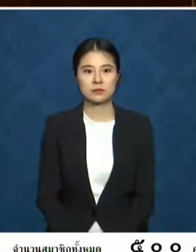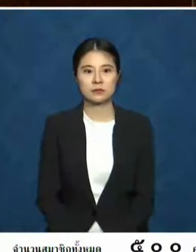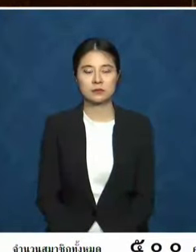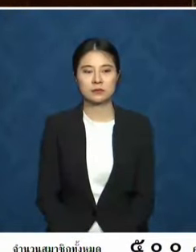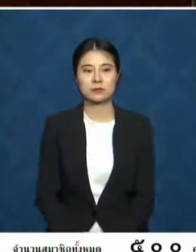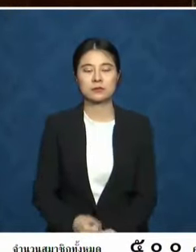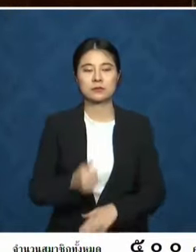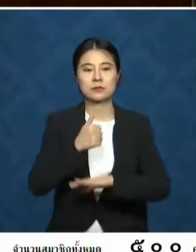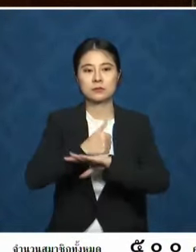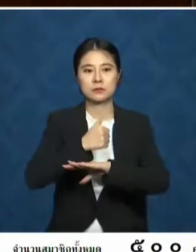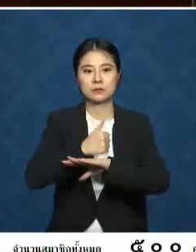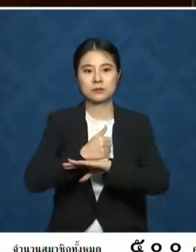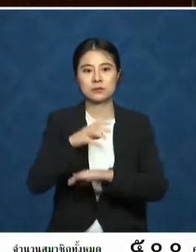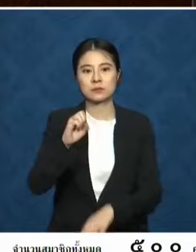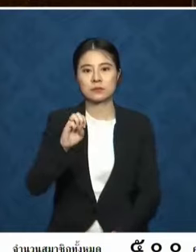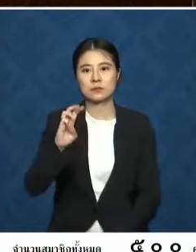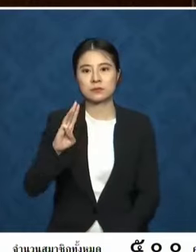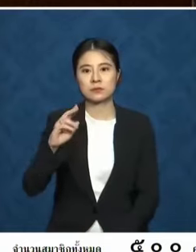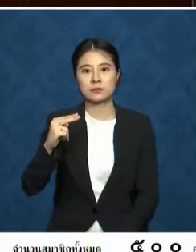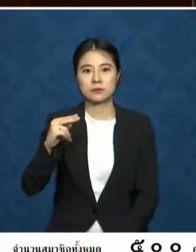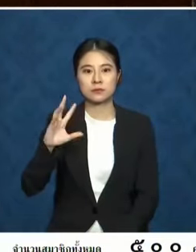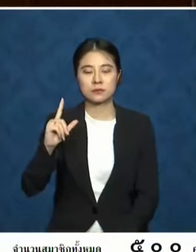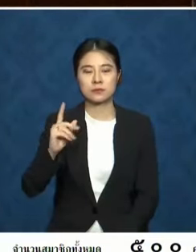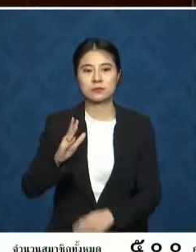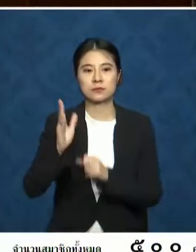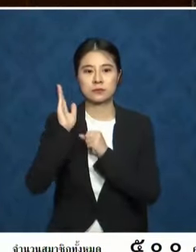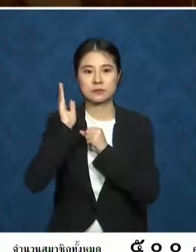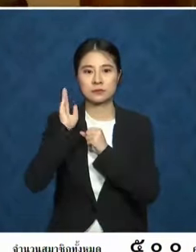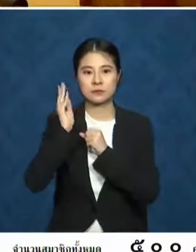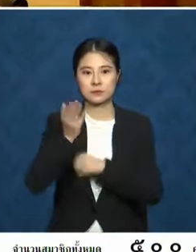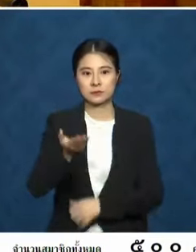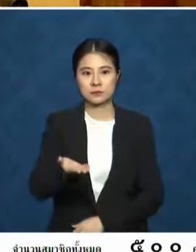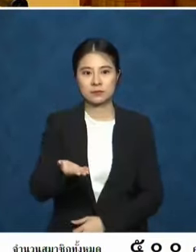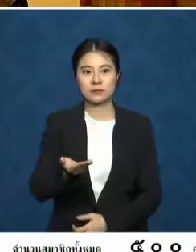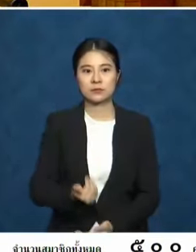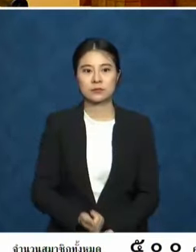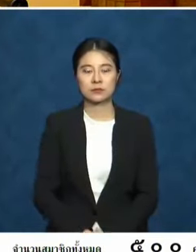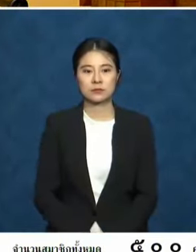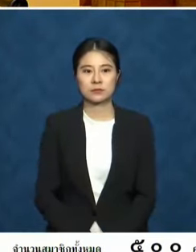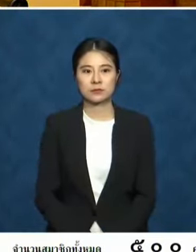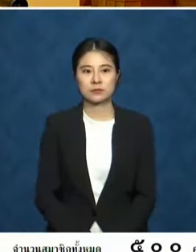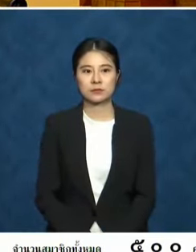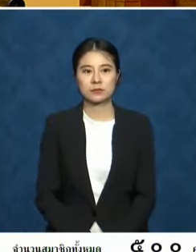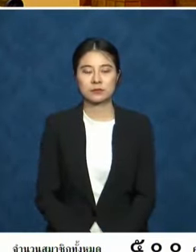ผู้ในการสวทช. ได้ชี้แจงก่อนนะครับ เชิครั